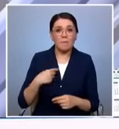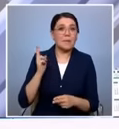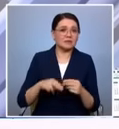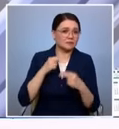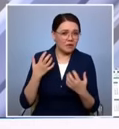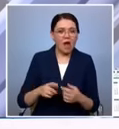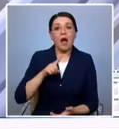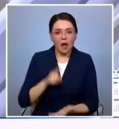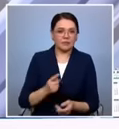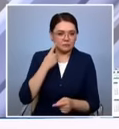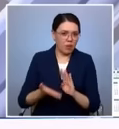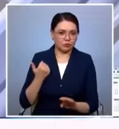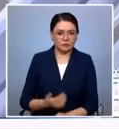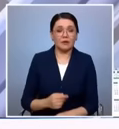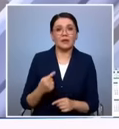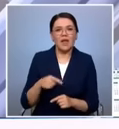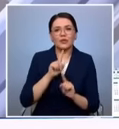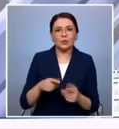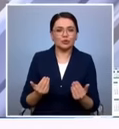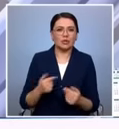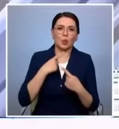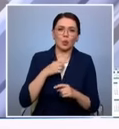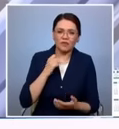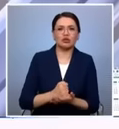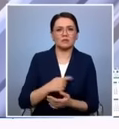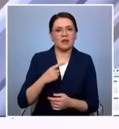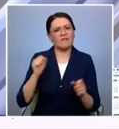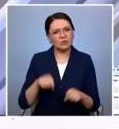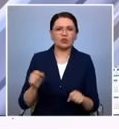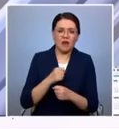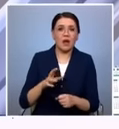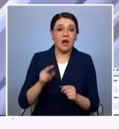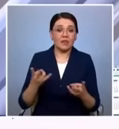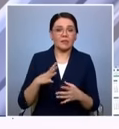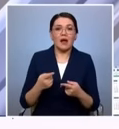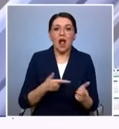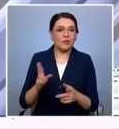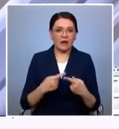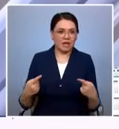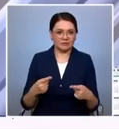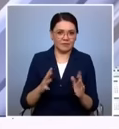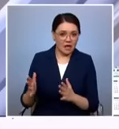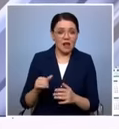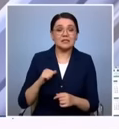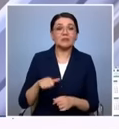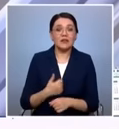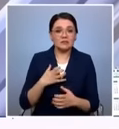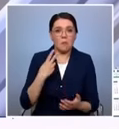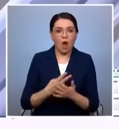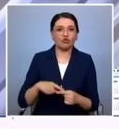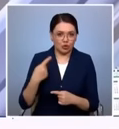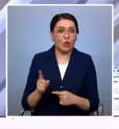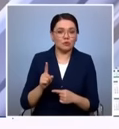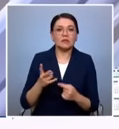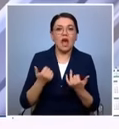подвывали на разные лады, рассказывали, что поручения Хабирова еще не успевают сформироваться, а они уже выполнены. Вот